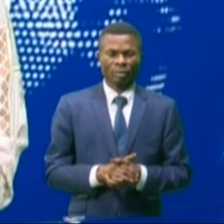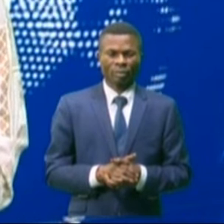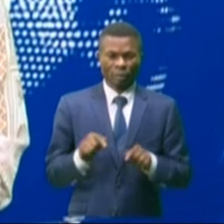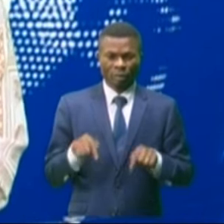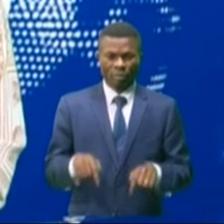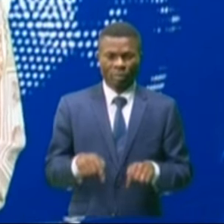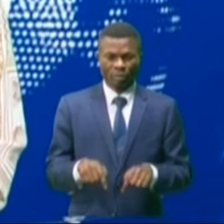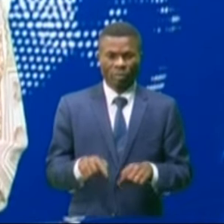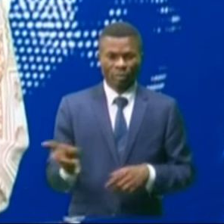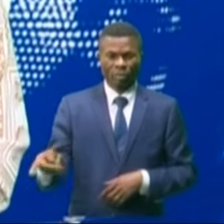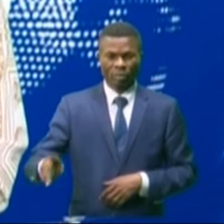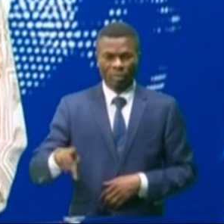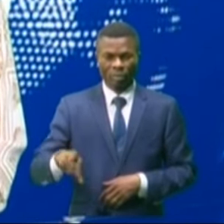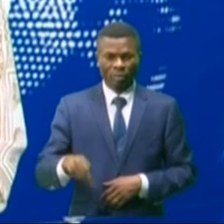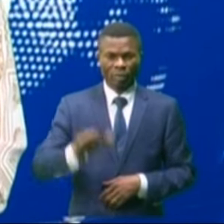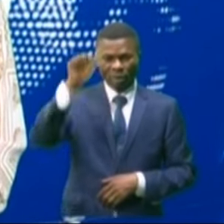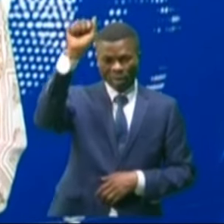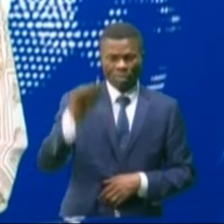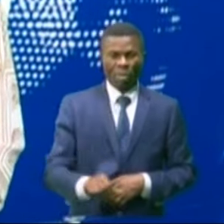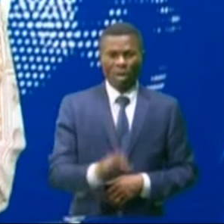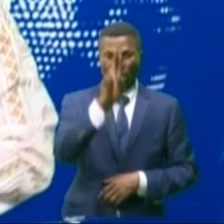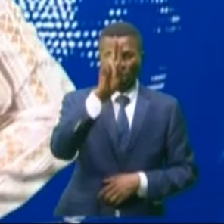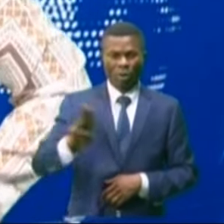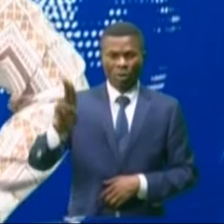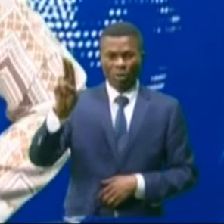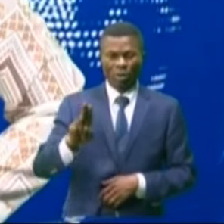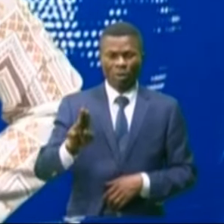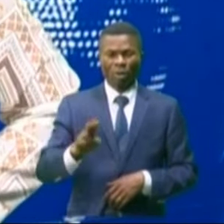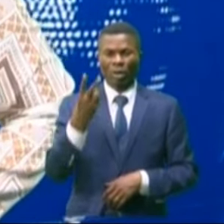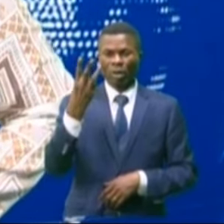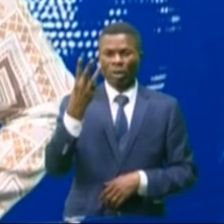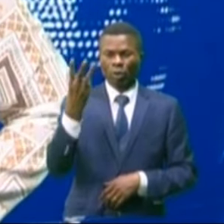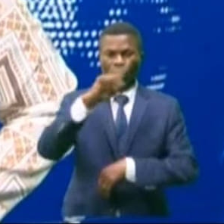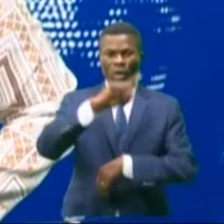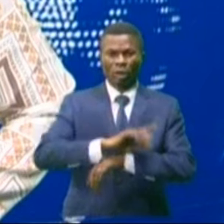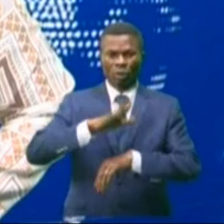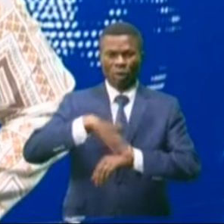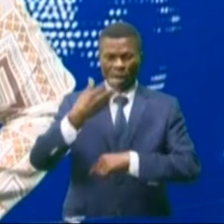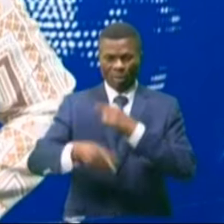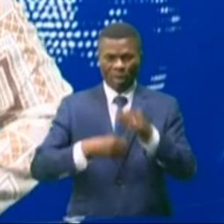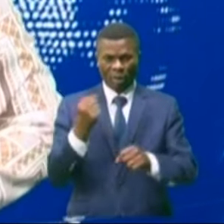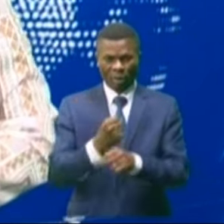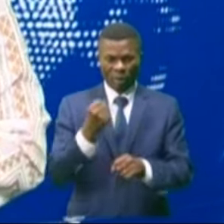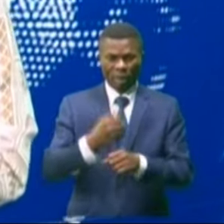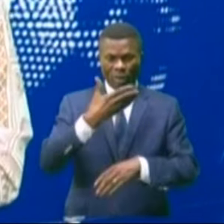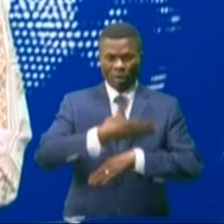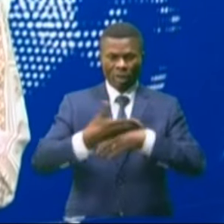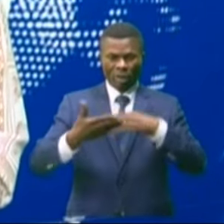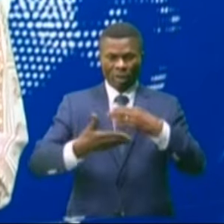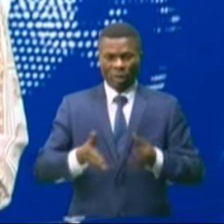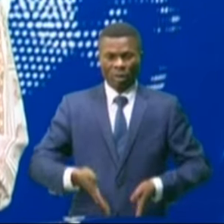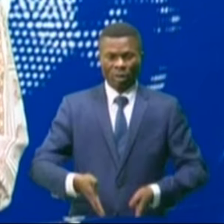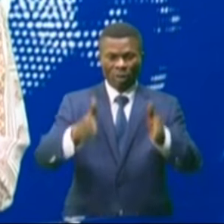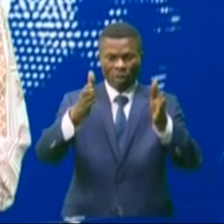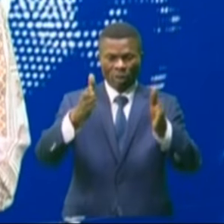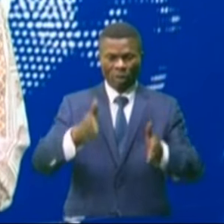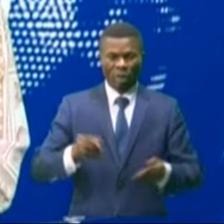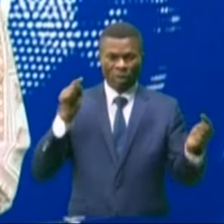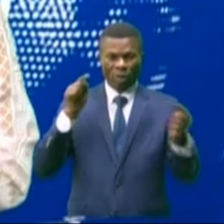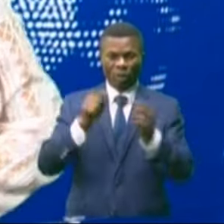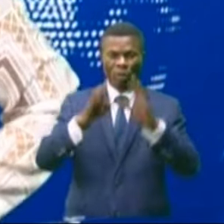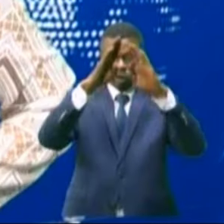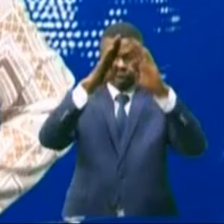Rendons-nous dans la province de Bazouélé, 72 heures après les débuts de travaux de réhabilitation de la route Ménon à la